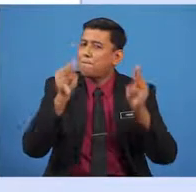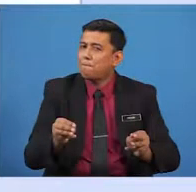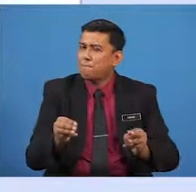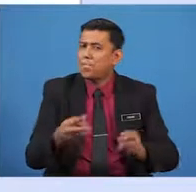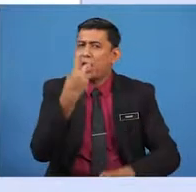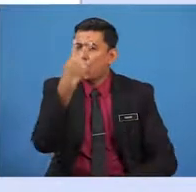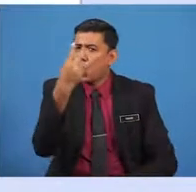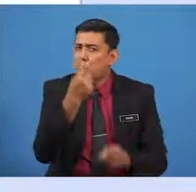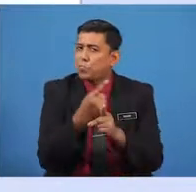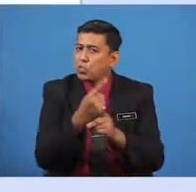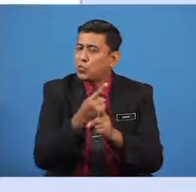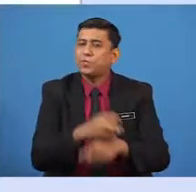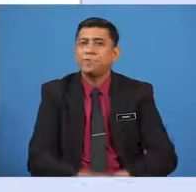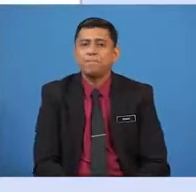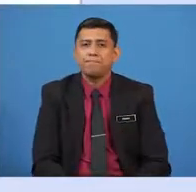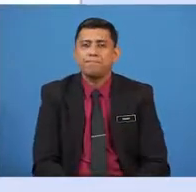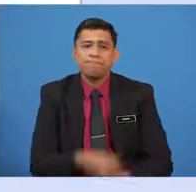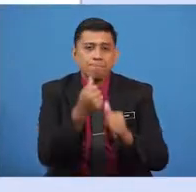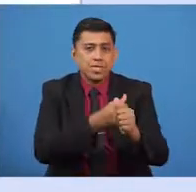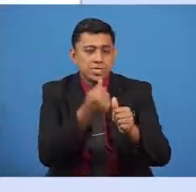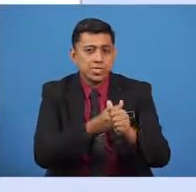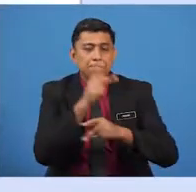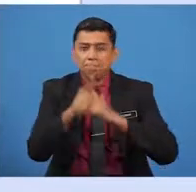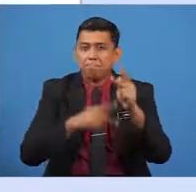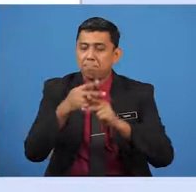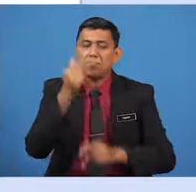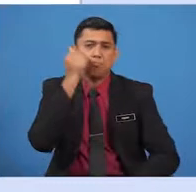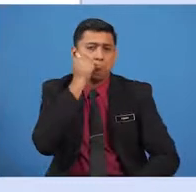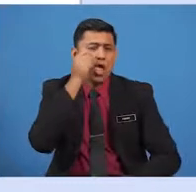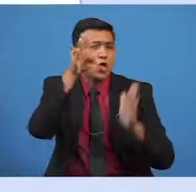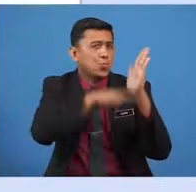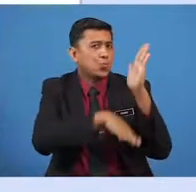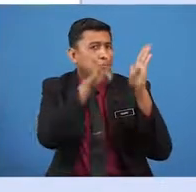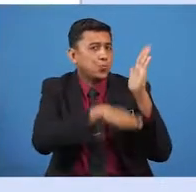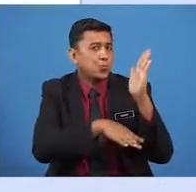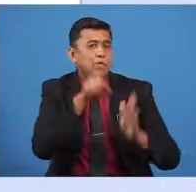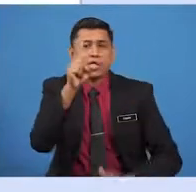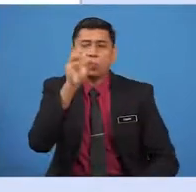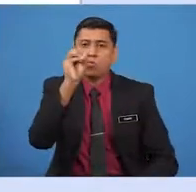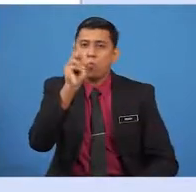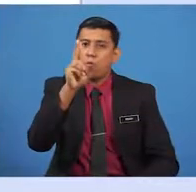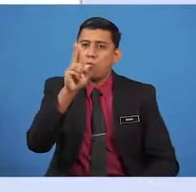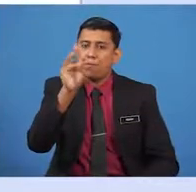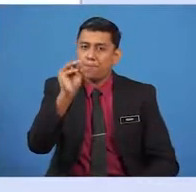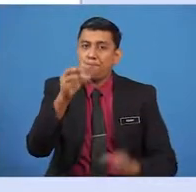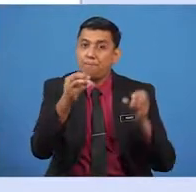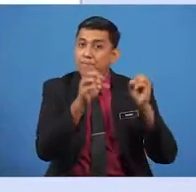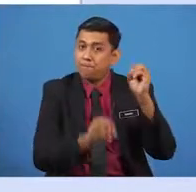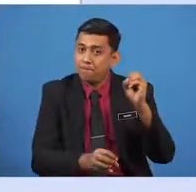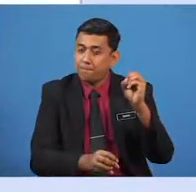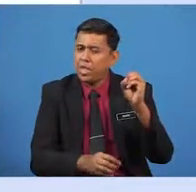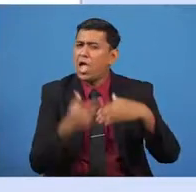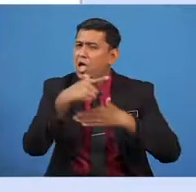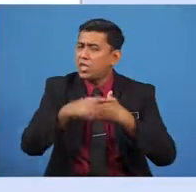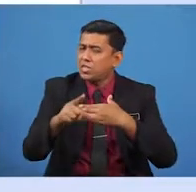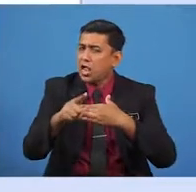teliti raja ini. Setiap kita haid, sekurang-kurangnya satu ovum akan dilepaskan